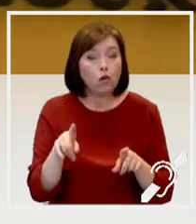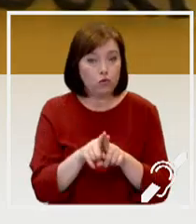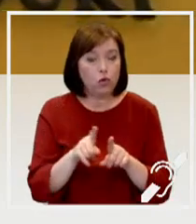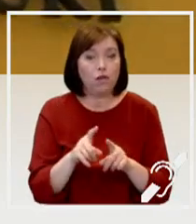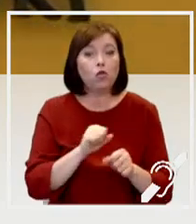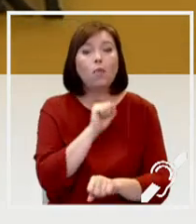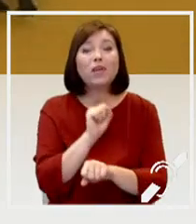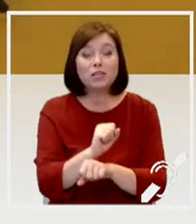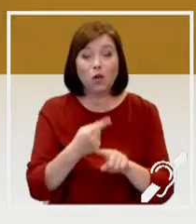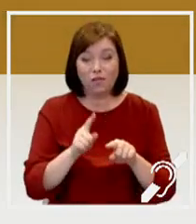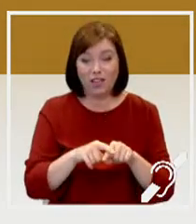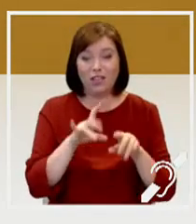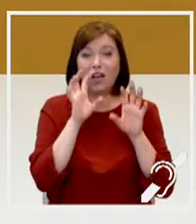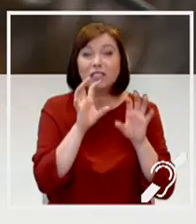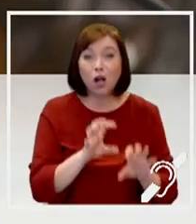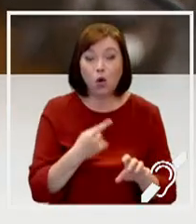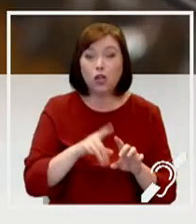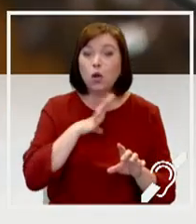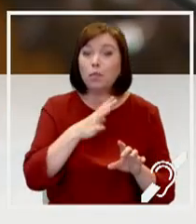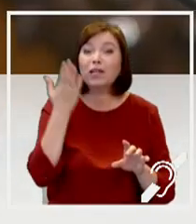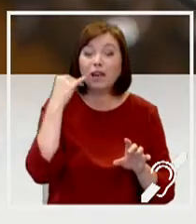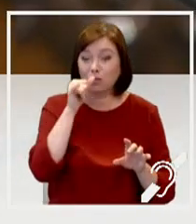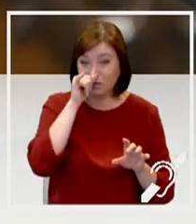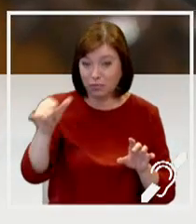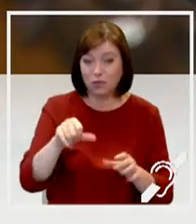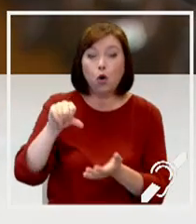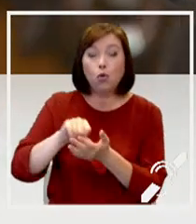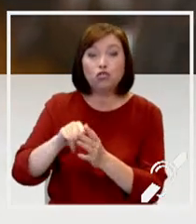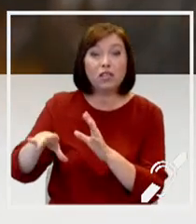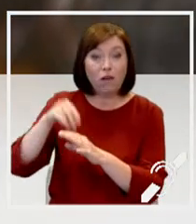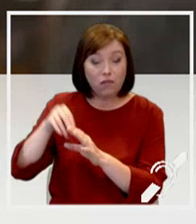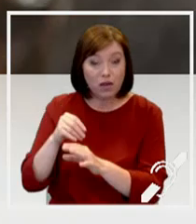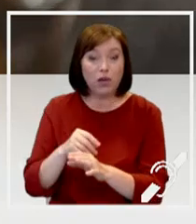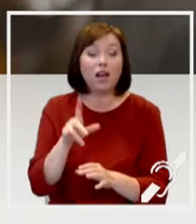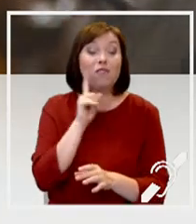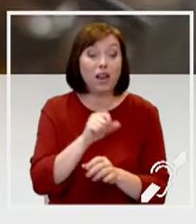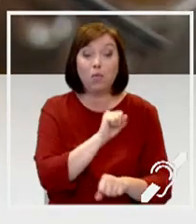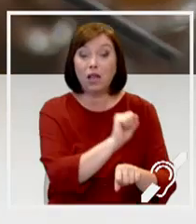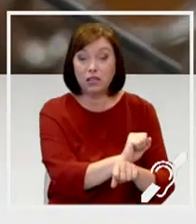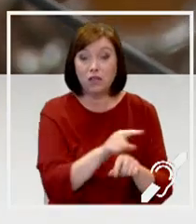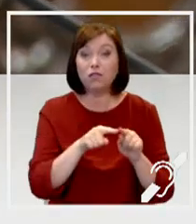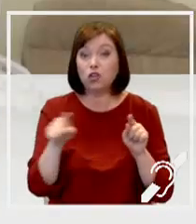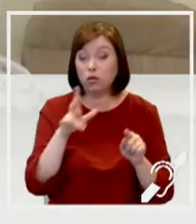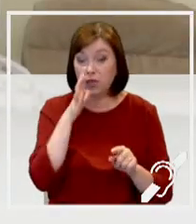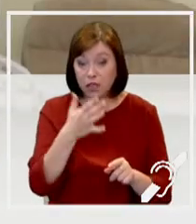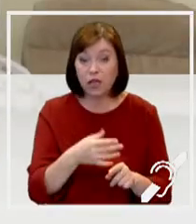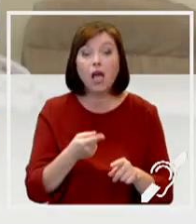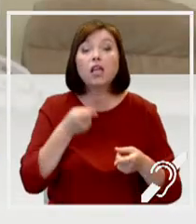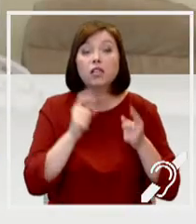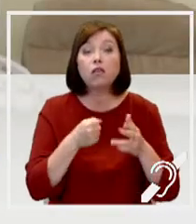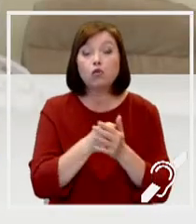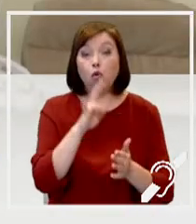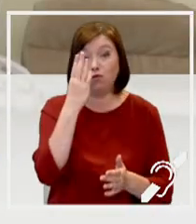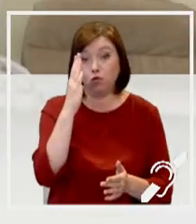codul electoral, care nu-i permite lui Tauber, dar și altor membri ai fostului partid Șor să participe la alegeri timp de 5 ani, e valabilă până